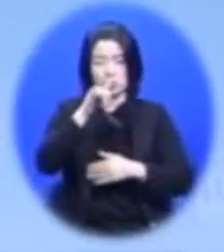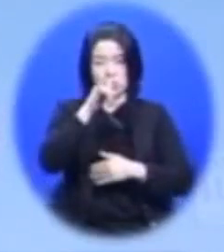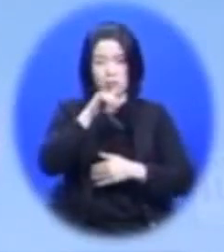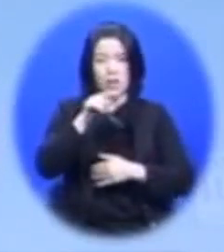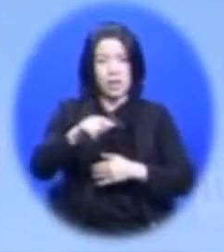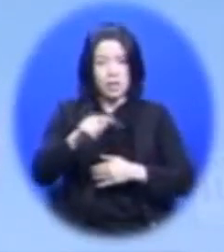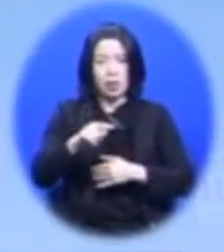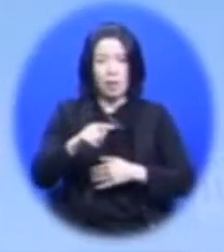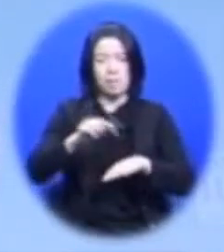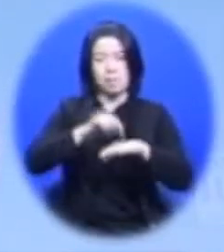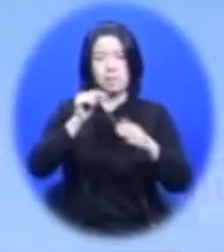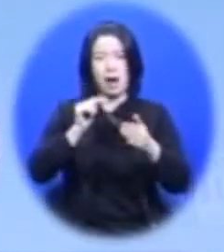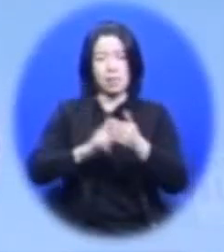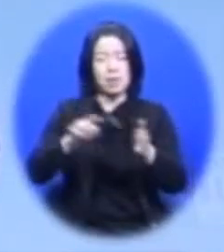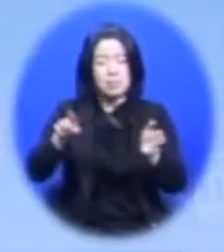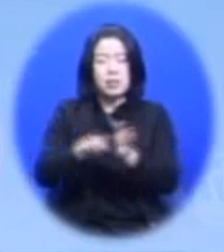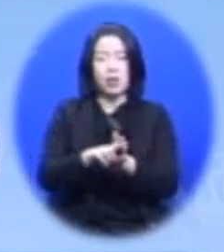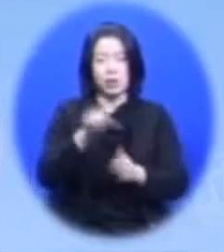이건 복이라고.